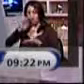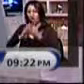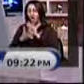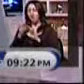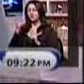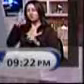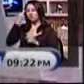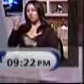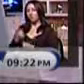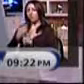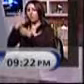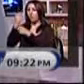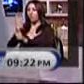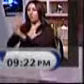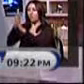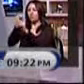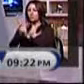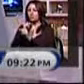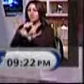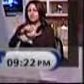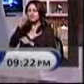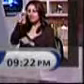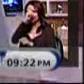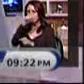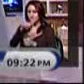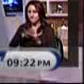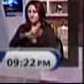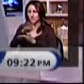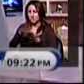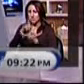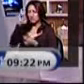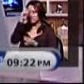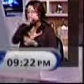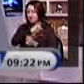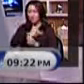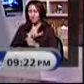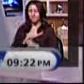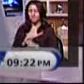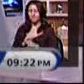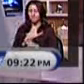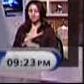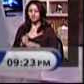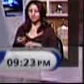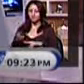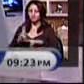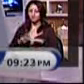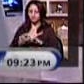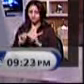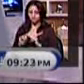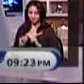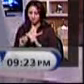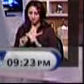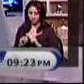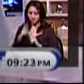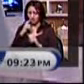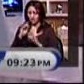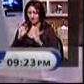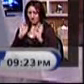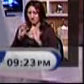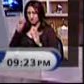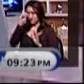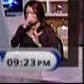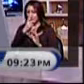الزجاجه. لدرجه ان مره تخيلت ان زجاجه الحكم في مصر ليس فيها الا عنق، يعني مش معقول اخوانا بقى